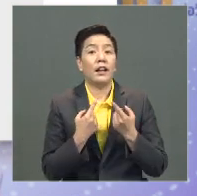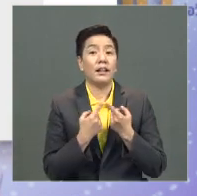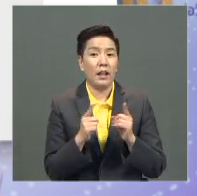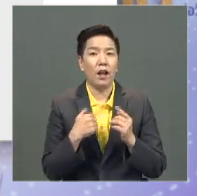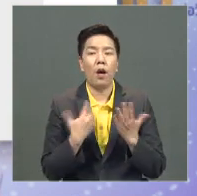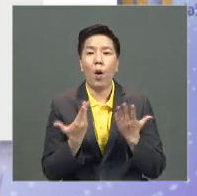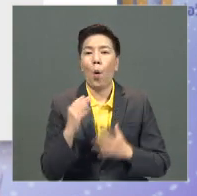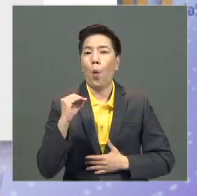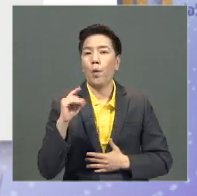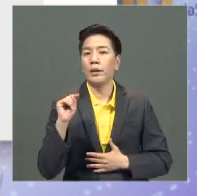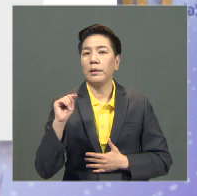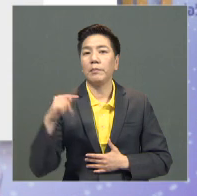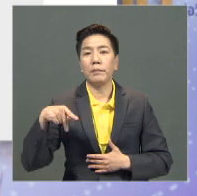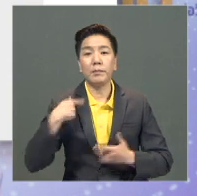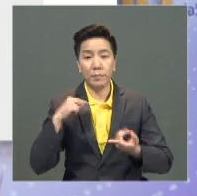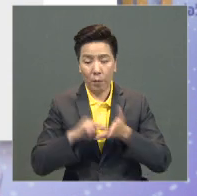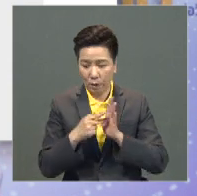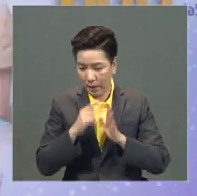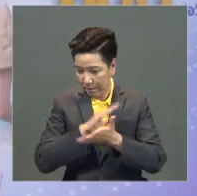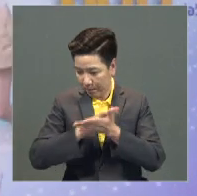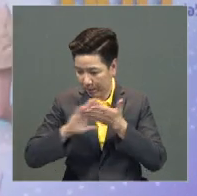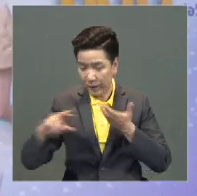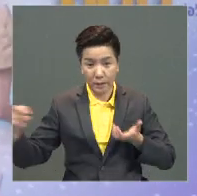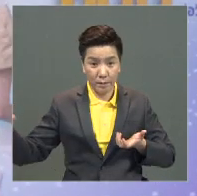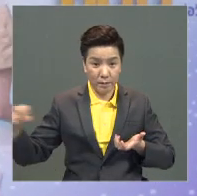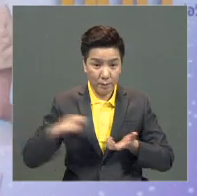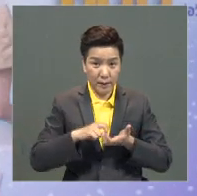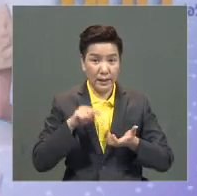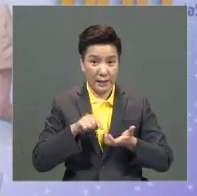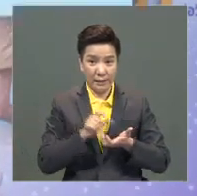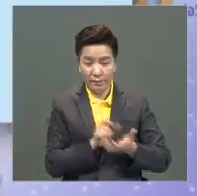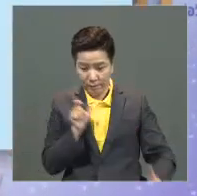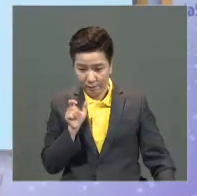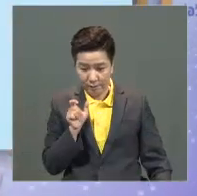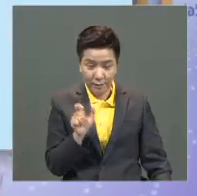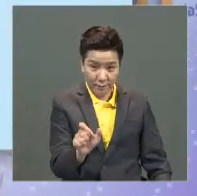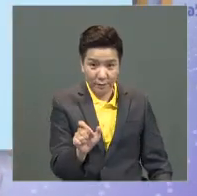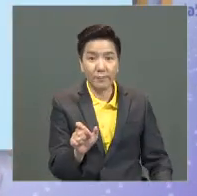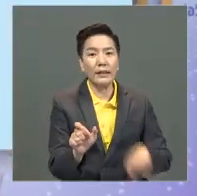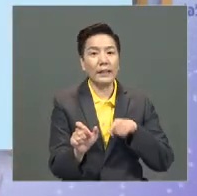อย่างเดียวนะฮะแต่ว่าหลังจากที่รอ TPก็บอกว่าจะมือถือเรียบร้อยแล้วพอเราได้รับotpเนี่ยแล้วก็ odp